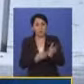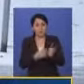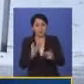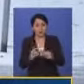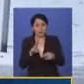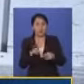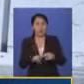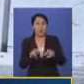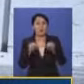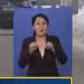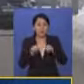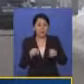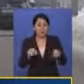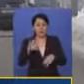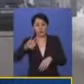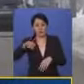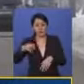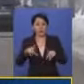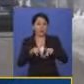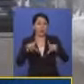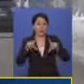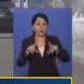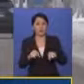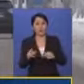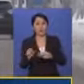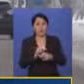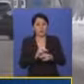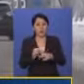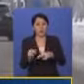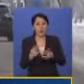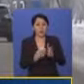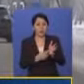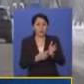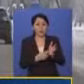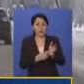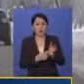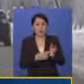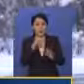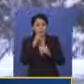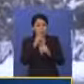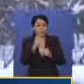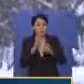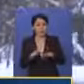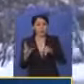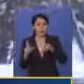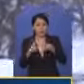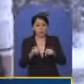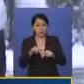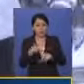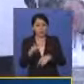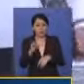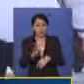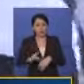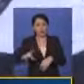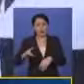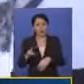Қазіргі уақытта Петропавл қалалық әлеуметтік бейімдеу орталығында ем алып жатыр. Отадан соң қарияның баратын жері жоқ. Бұған дейін Мағжан Жұмабаев